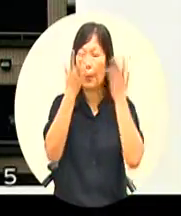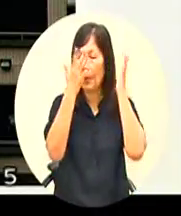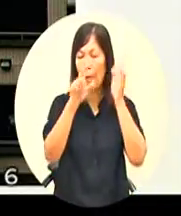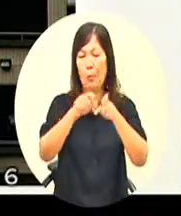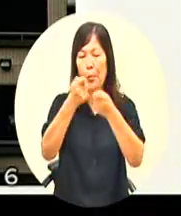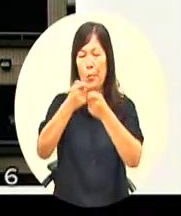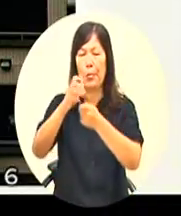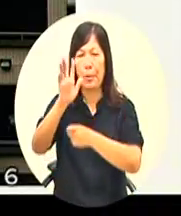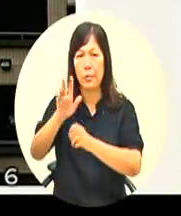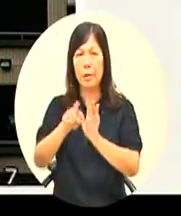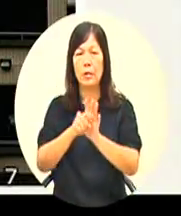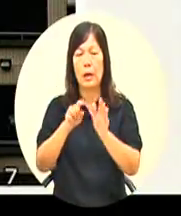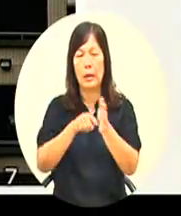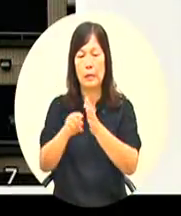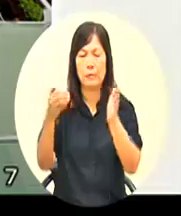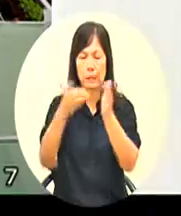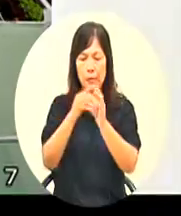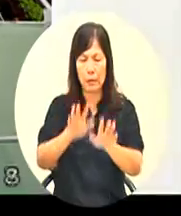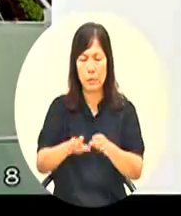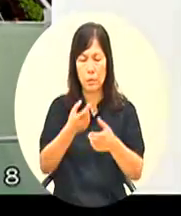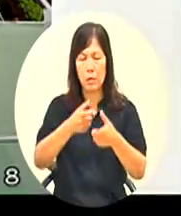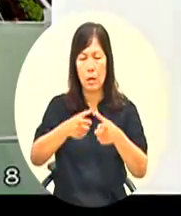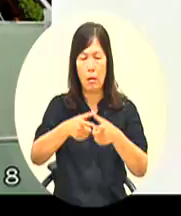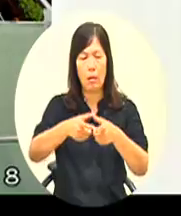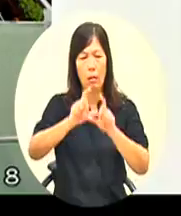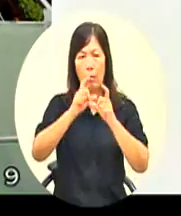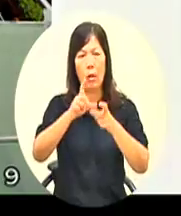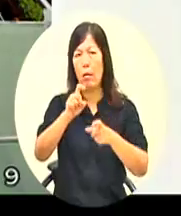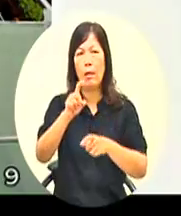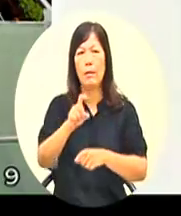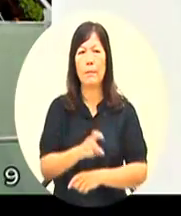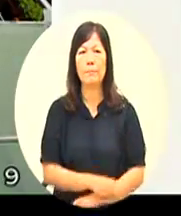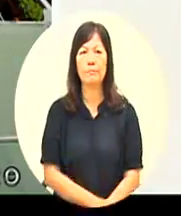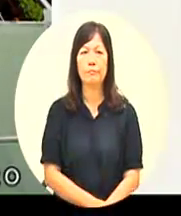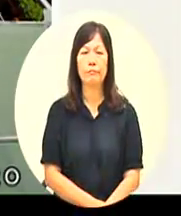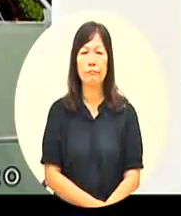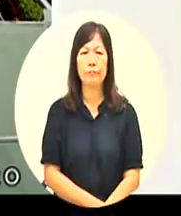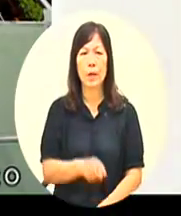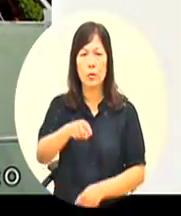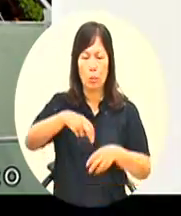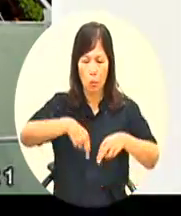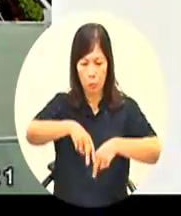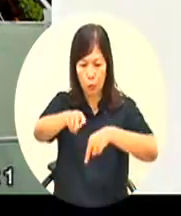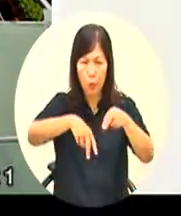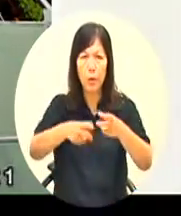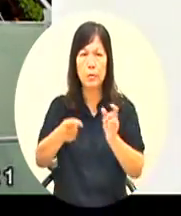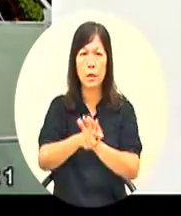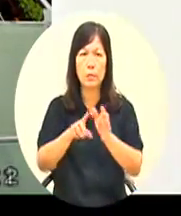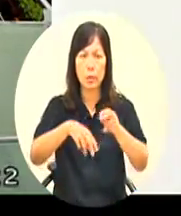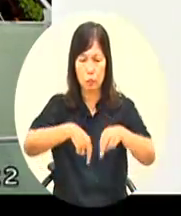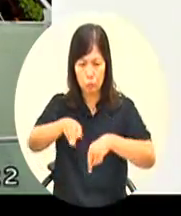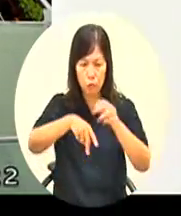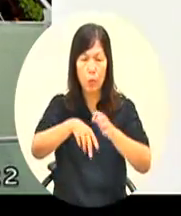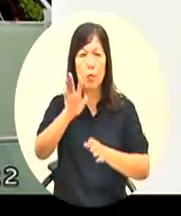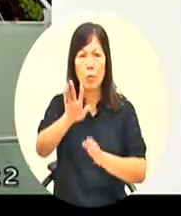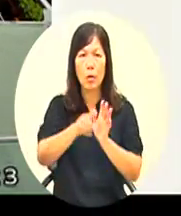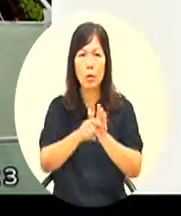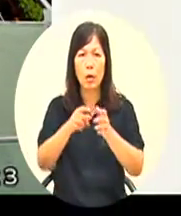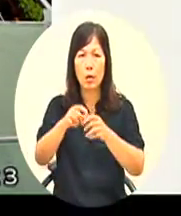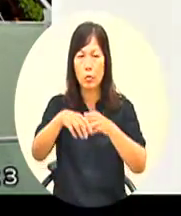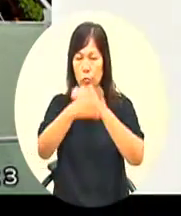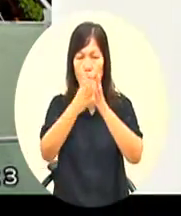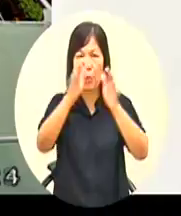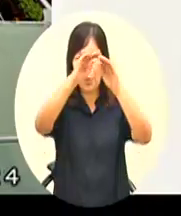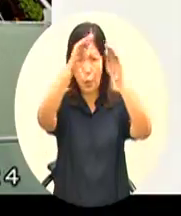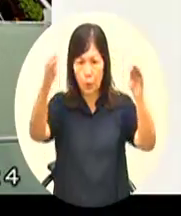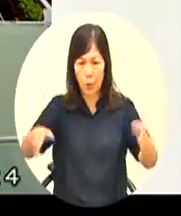碎了，也是到现在都还没有办法处理哈。那你看这个是一个廊道，就是中大楼通行走廊道哈，整个采光罩都